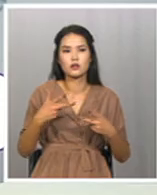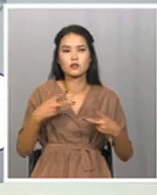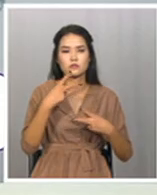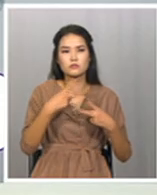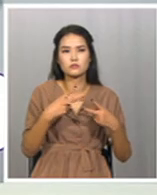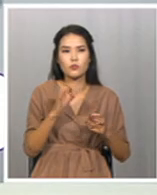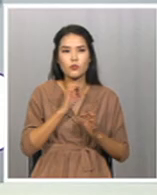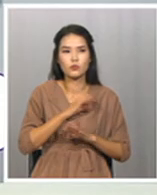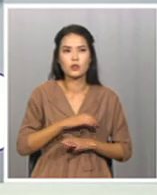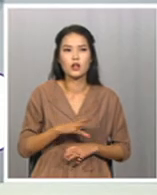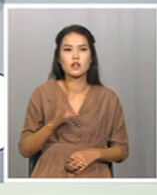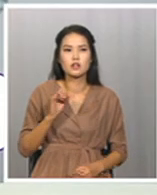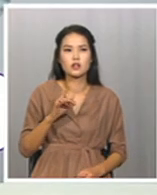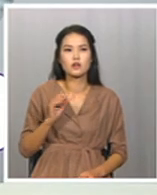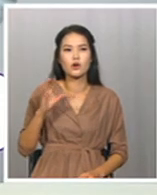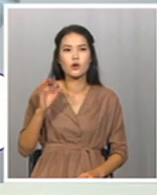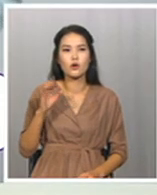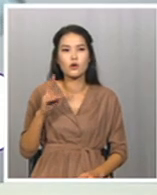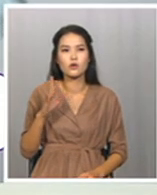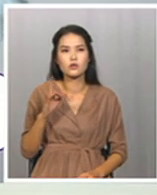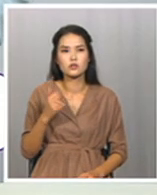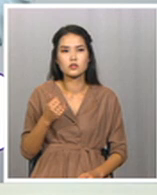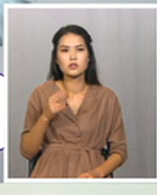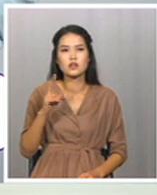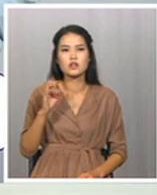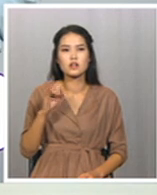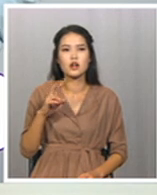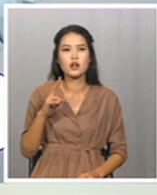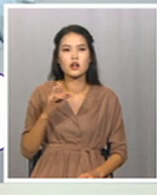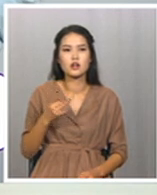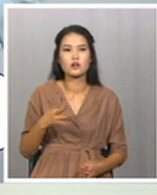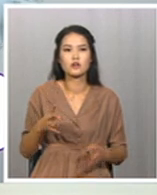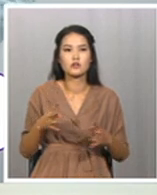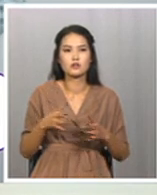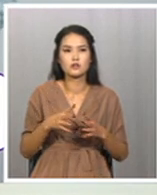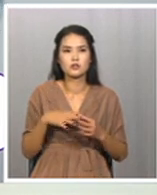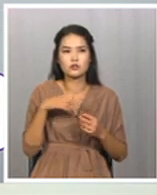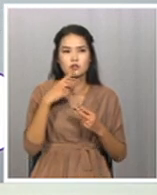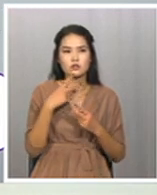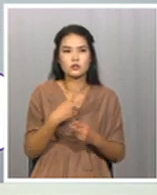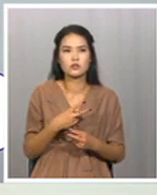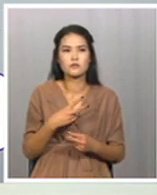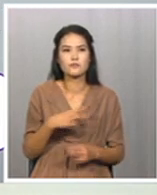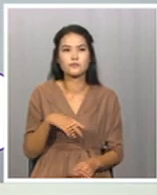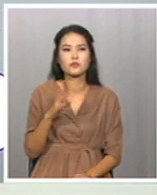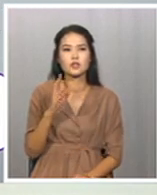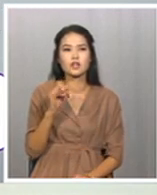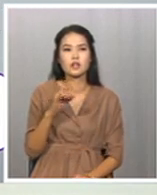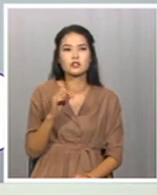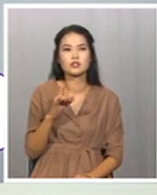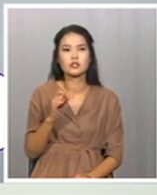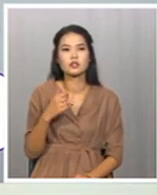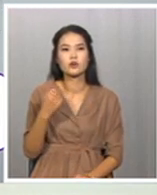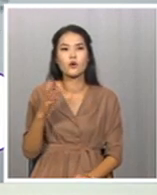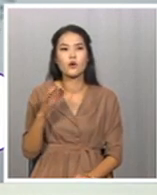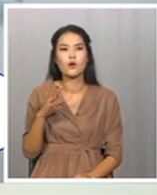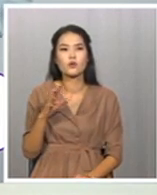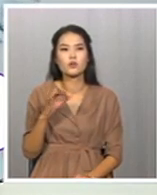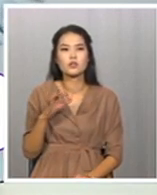қолданылады. Натрий және калий қосылыстарын қарайтын болсақ, натрий және калийдің